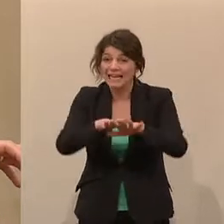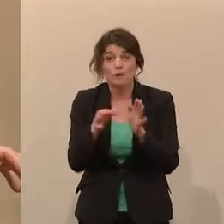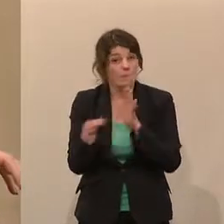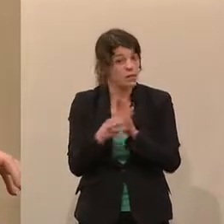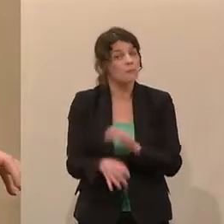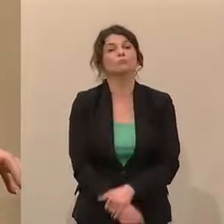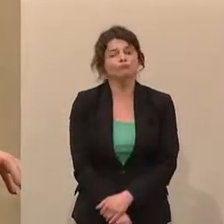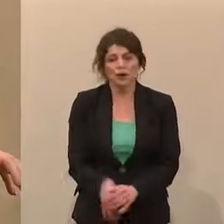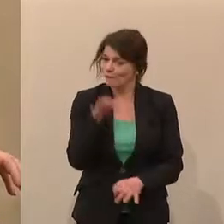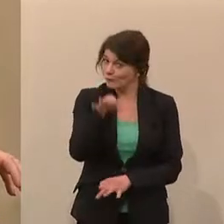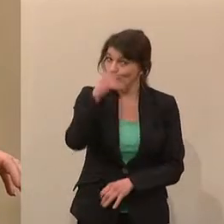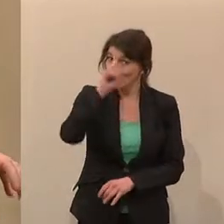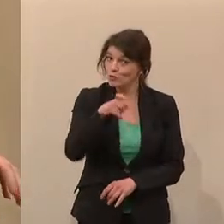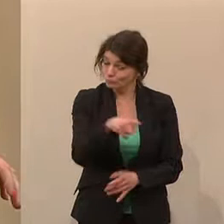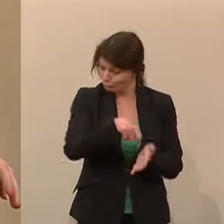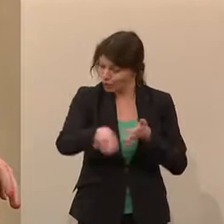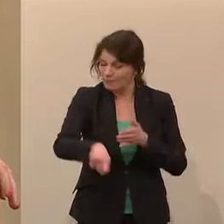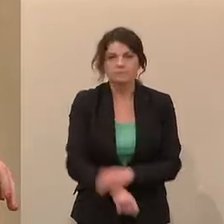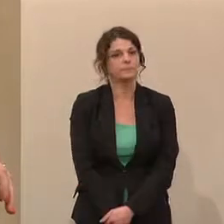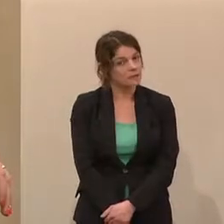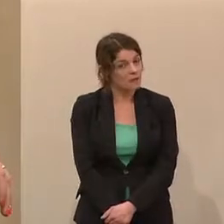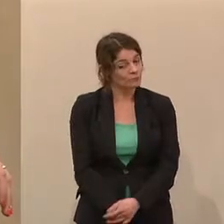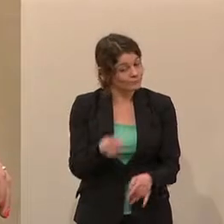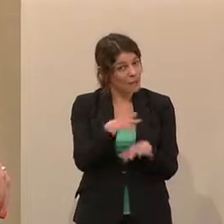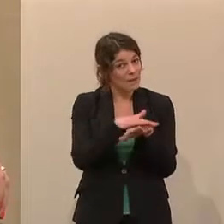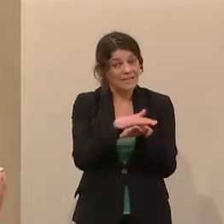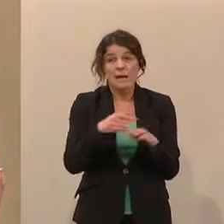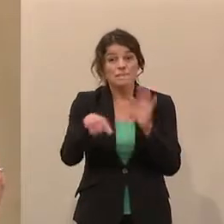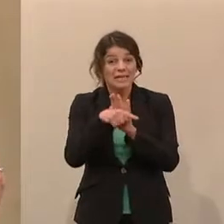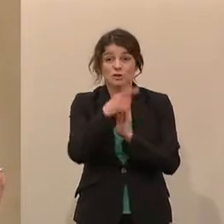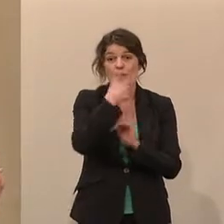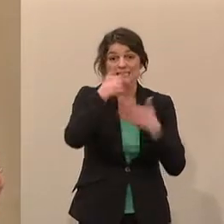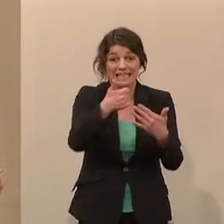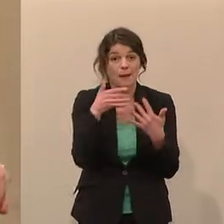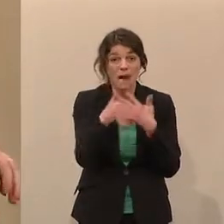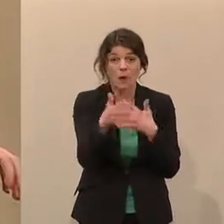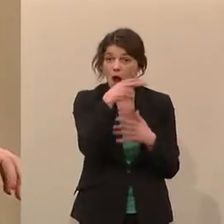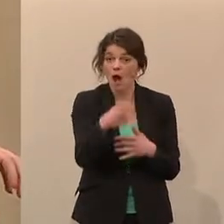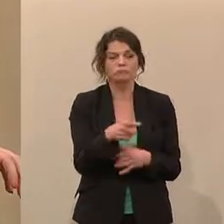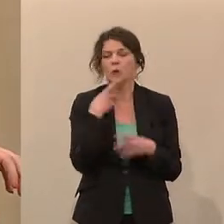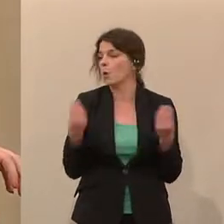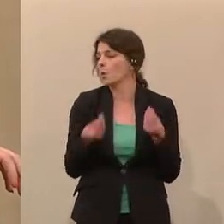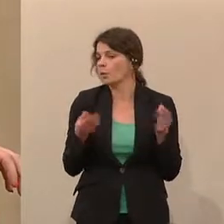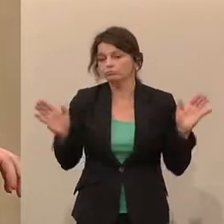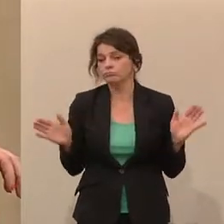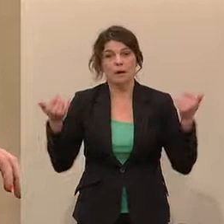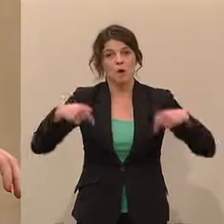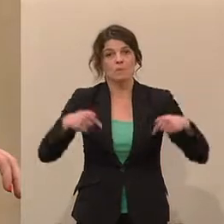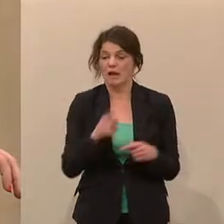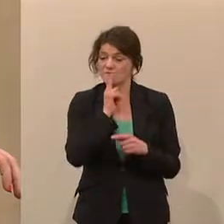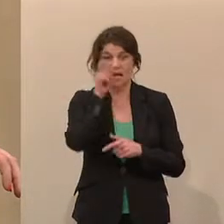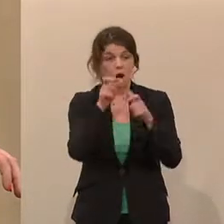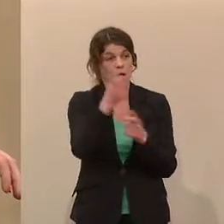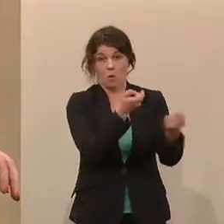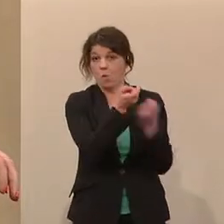etwa für deutschkurse in diesem bereich - 260 millionen euro mit der begründung ist aktuell weniger menschen